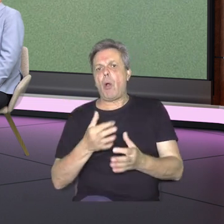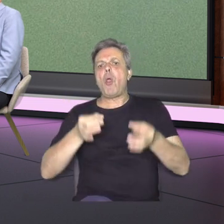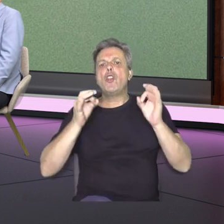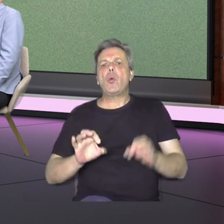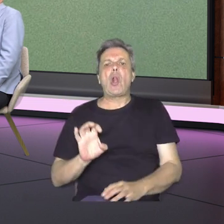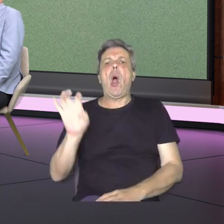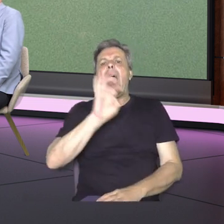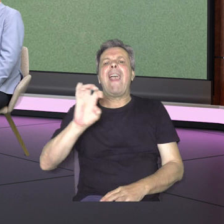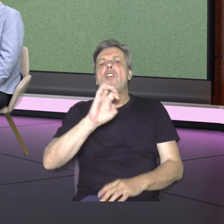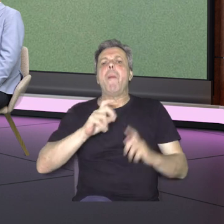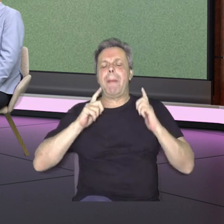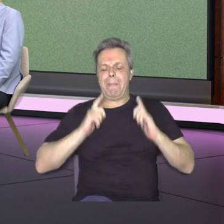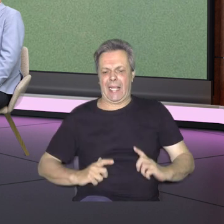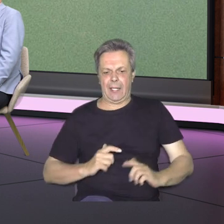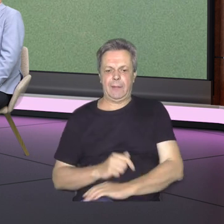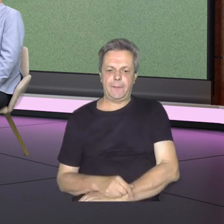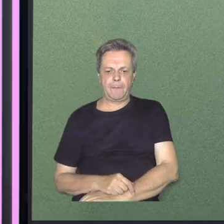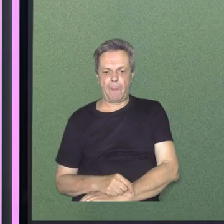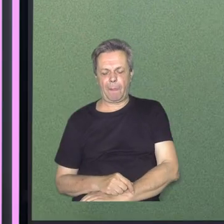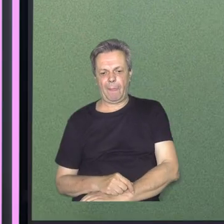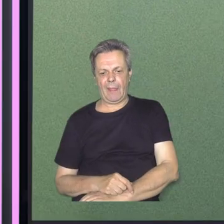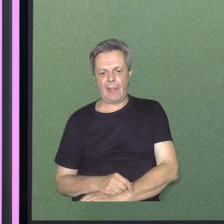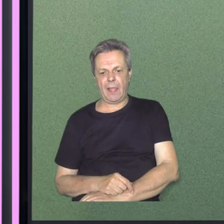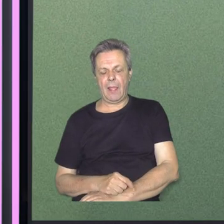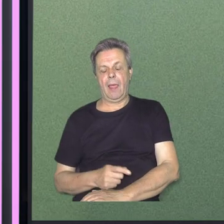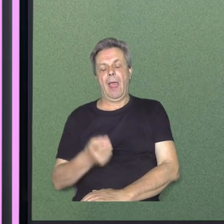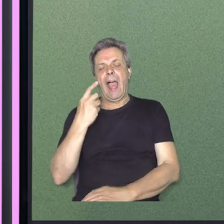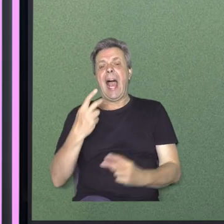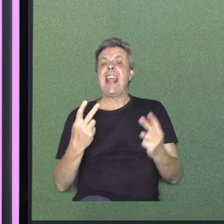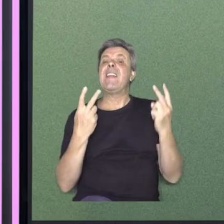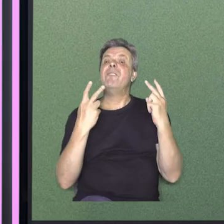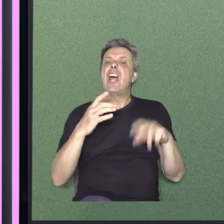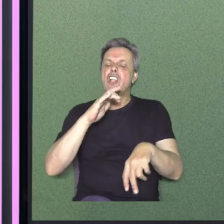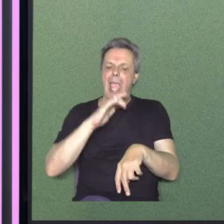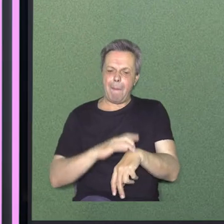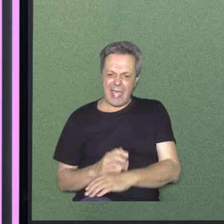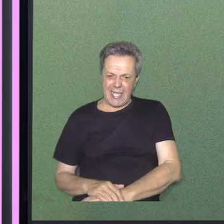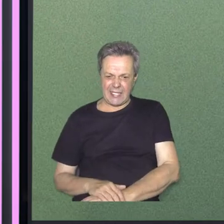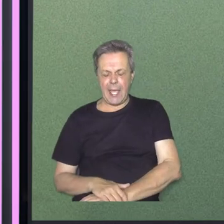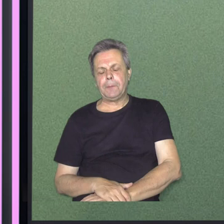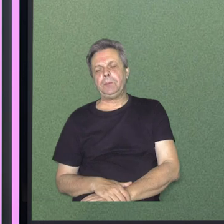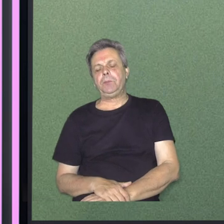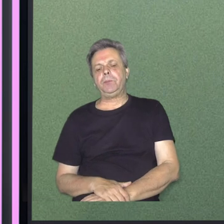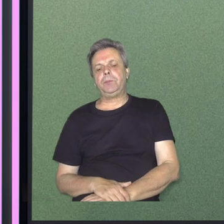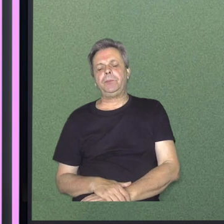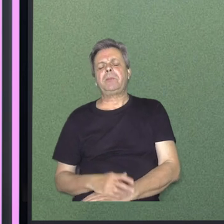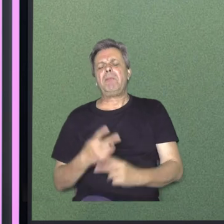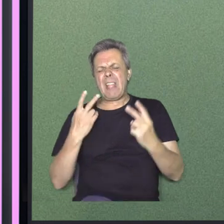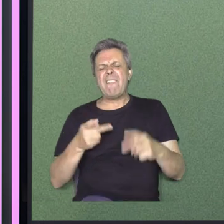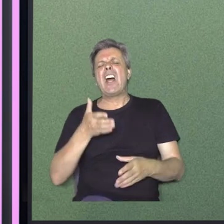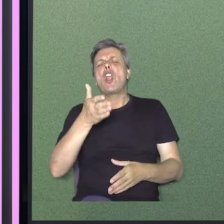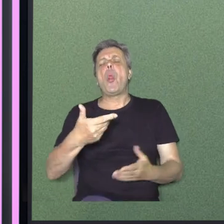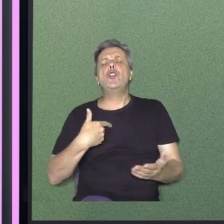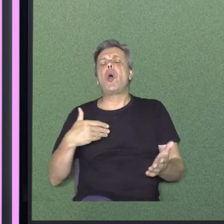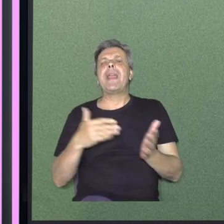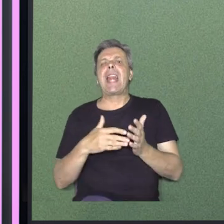osigura Evropi mir. Točno. Ali značajnije je mjesto, značajnije je ono što